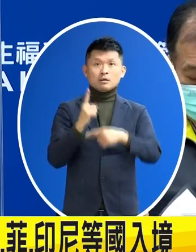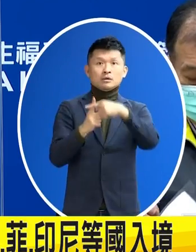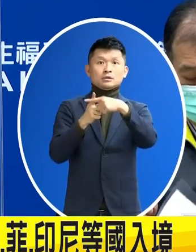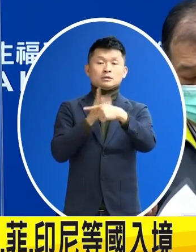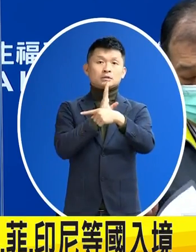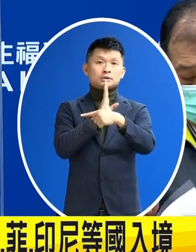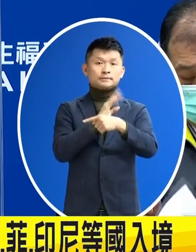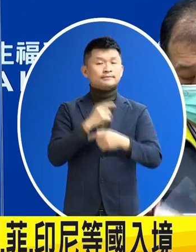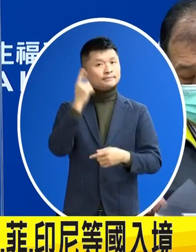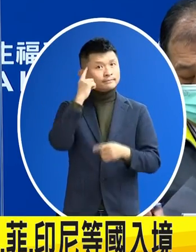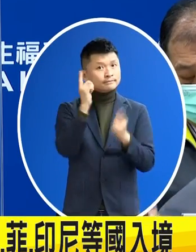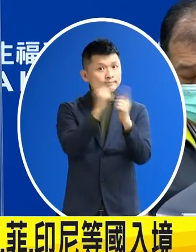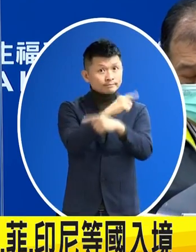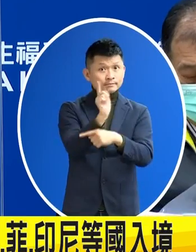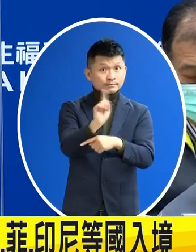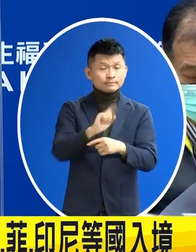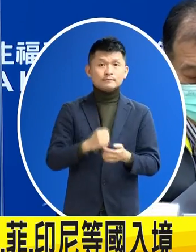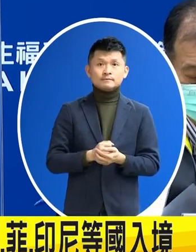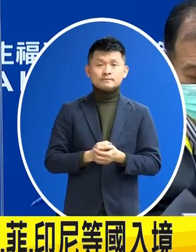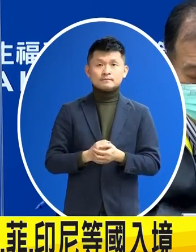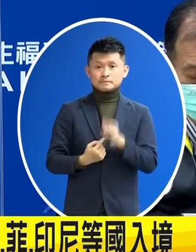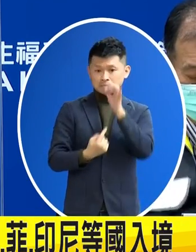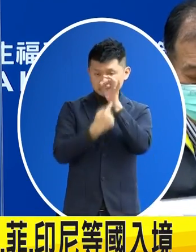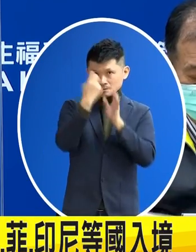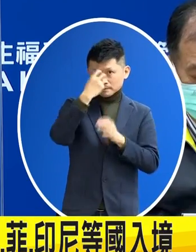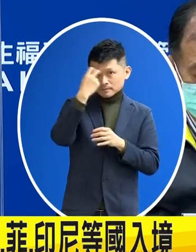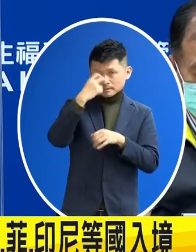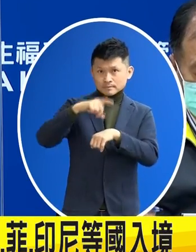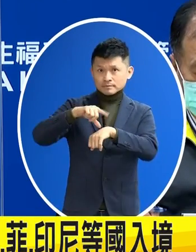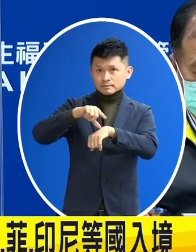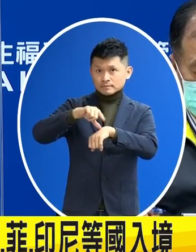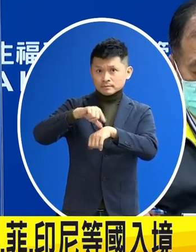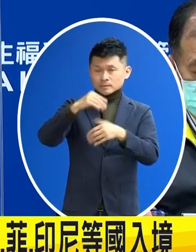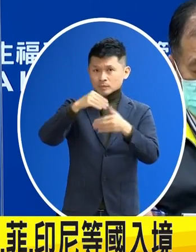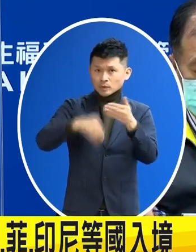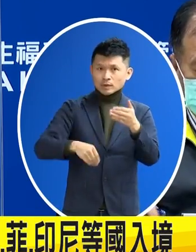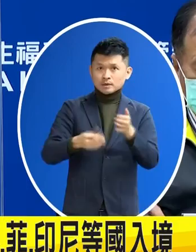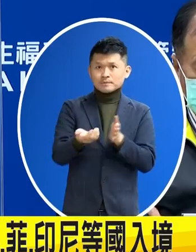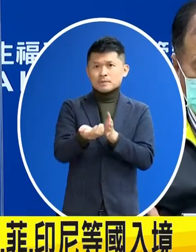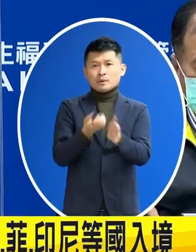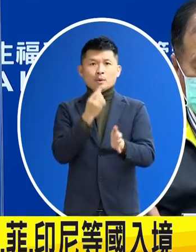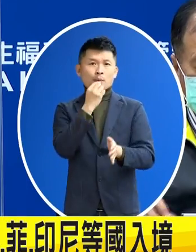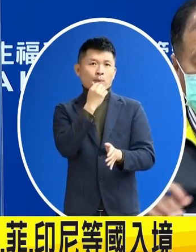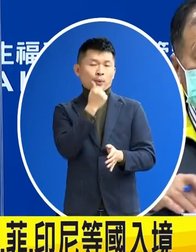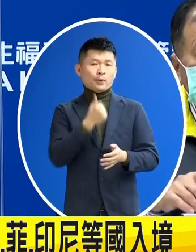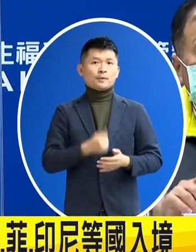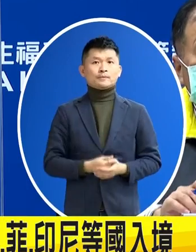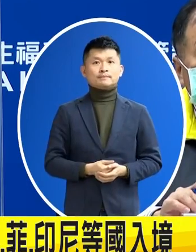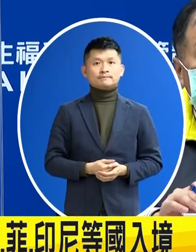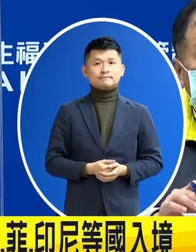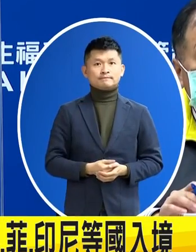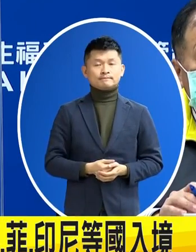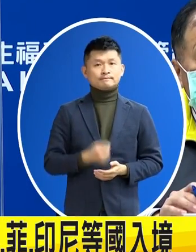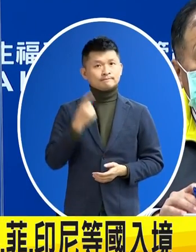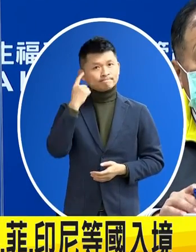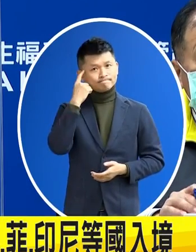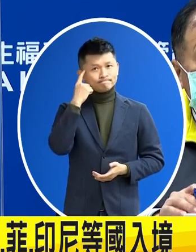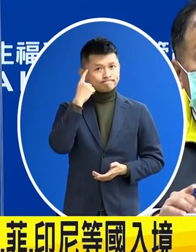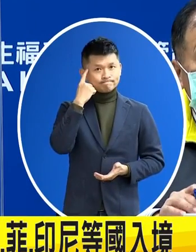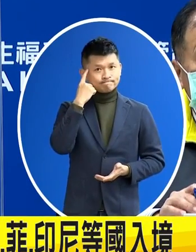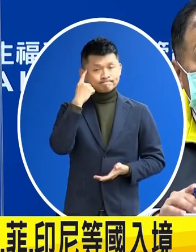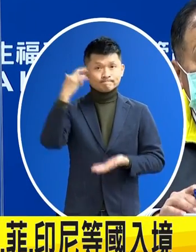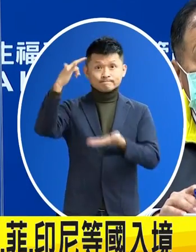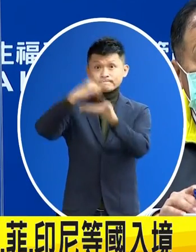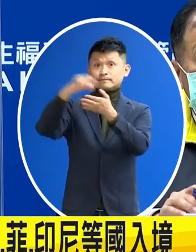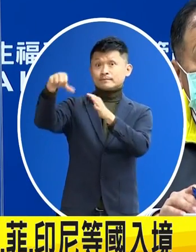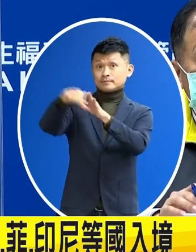这里面，换句话说，可能这样的一个裁检的时间规定的稍微早一点，好，所以这样子还仍然在